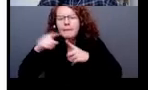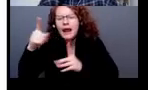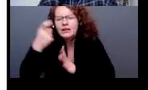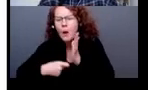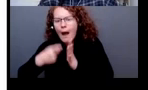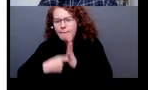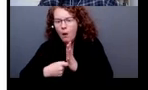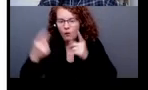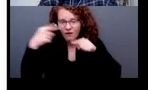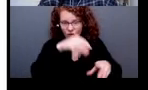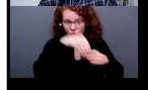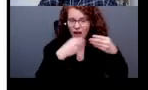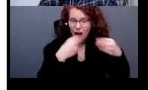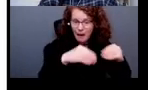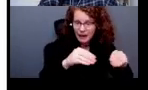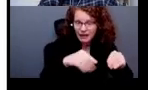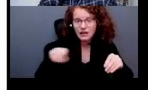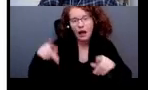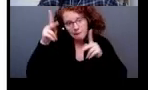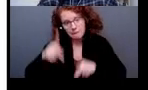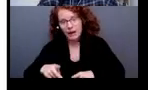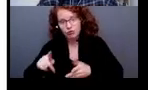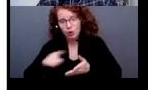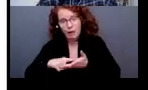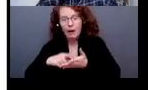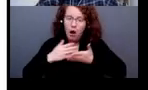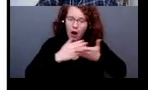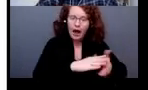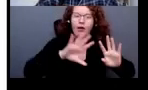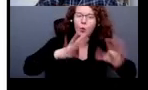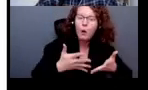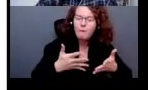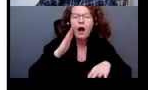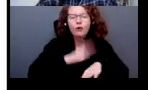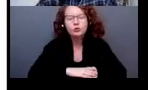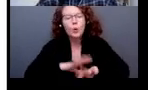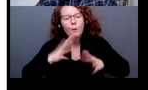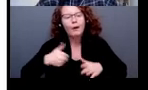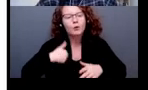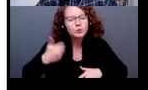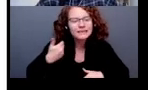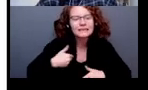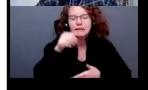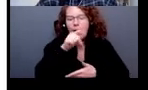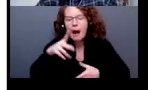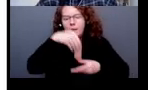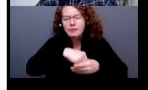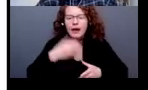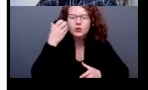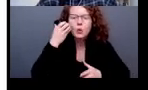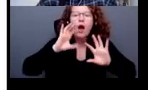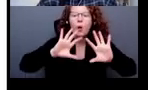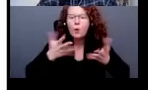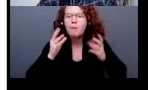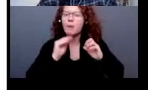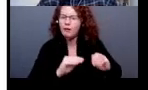il y a un peu cette espèce de rôle de médiation numérique, hein, comme au même titre que Ouais, le rôle d'écrivain public hein, qui pouvait